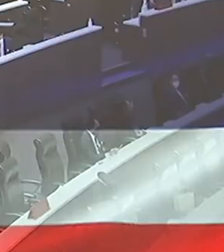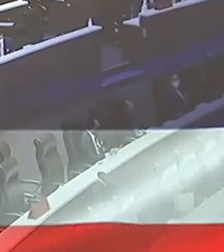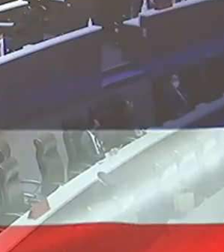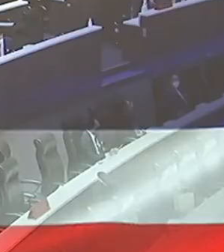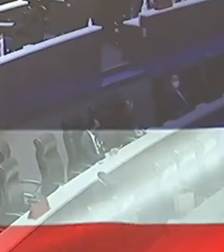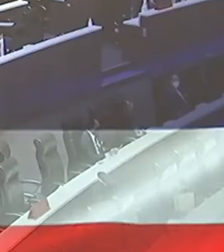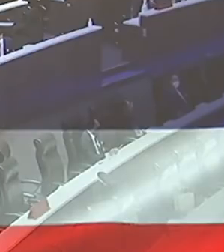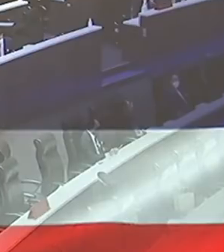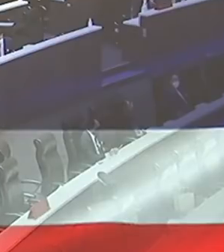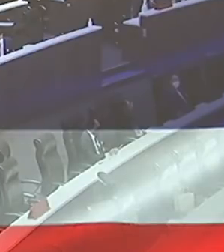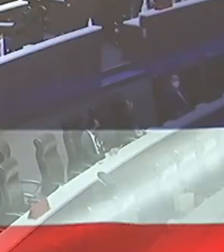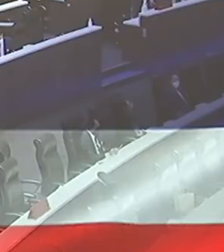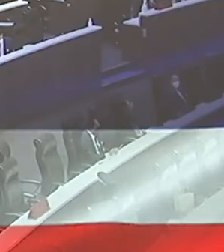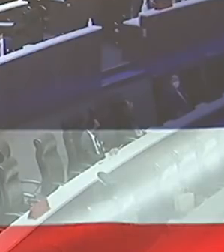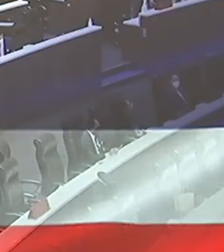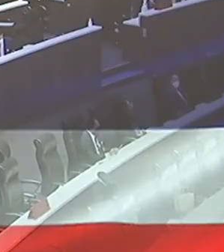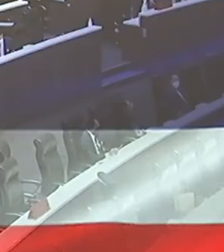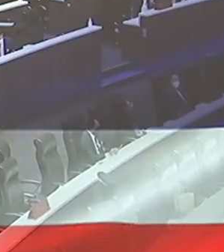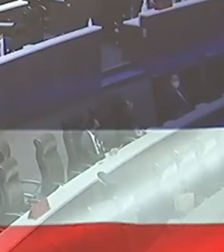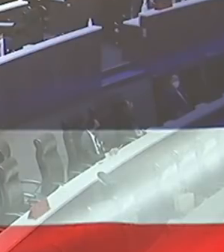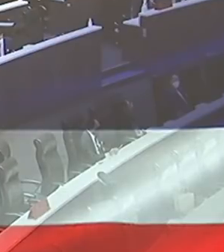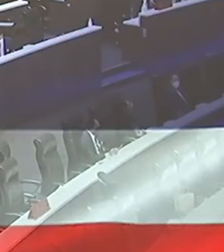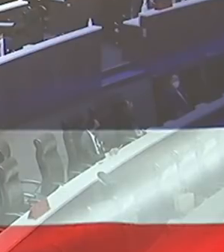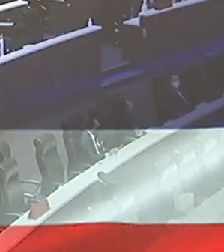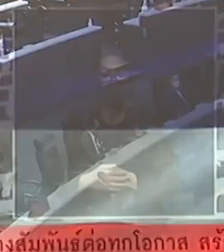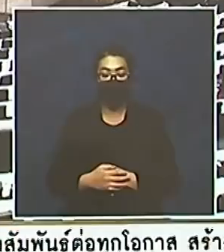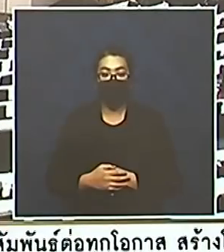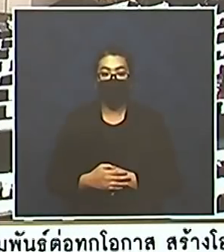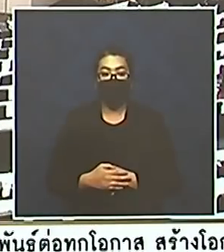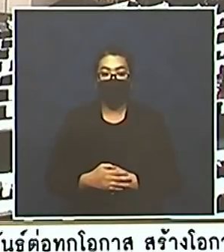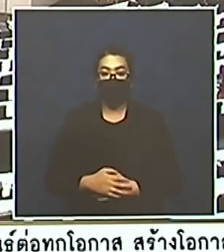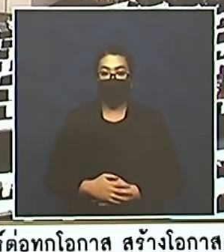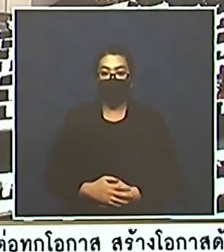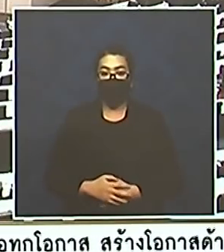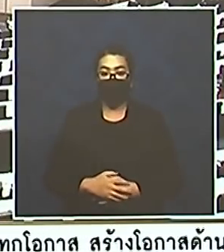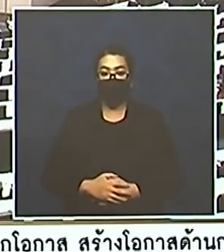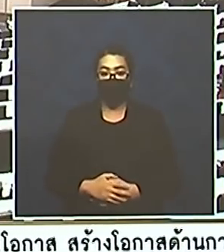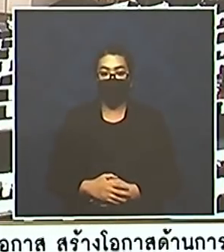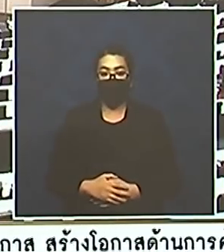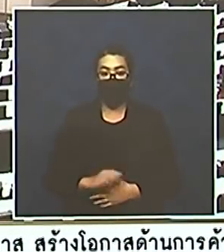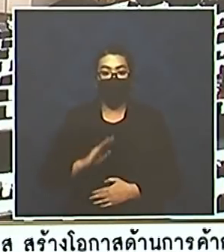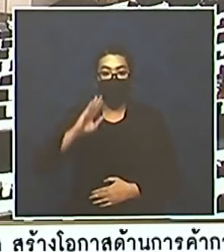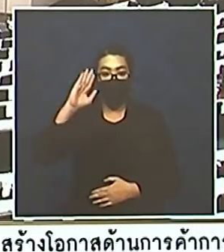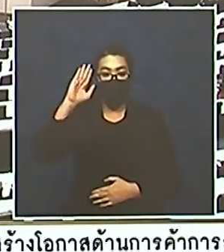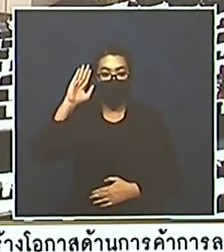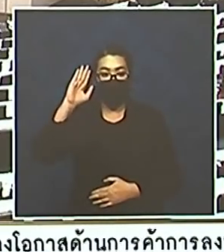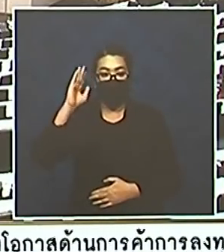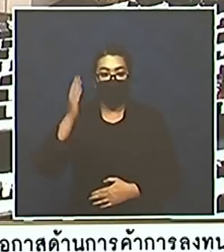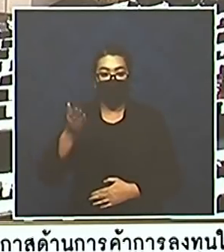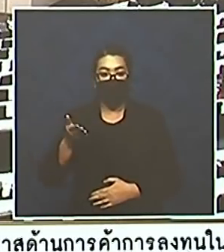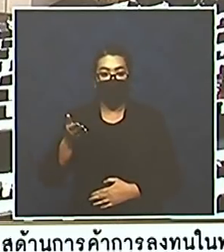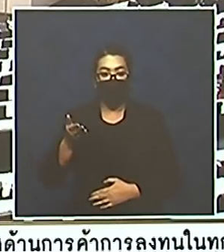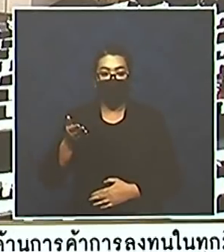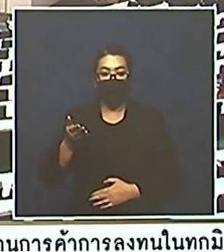จจะทำอะไรแล้วผู้คนโดยทั่วไปเนี่ยก็ให้ความเคารพนะฮะเพราะถือว่าเป็นตัวแทนของประชาชนนะครับเรื่องของการตั